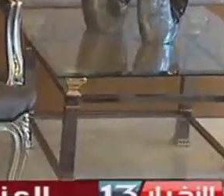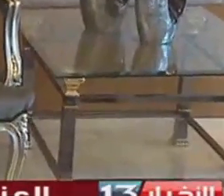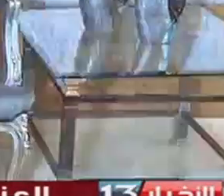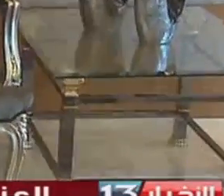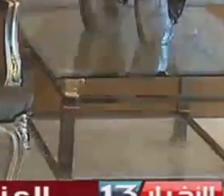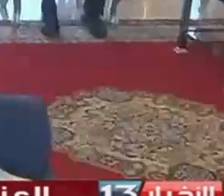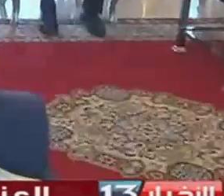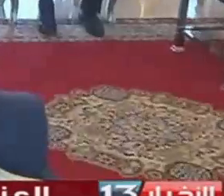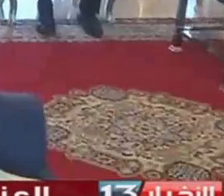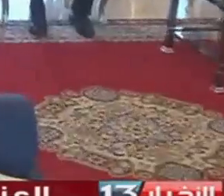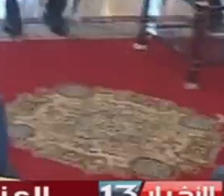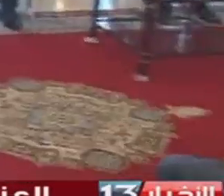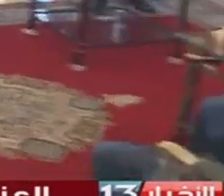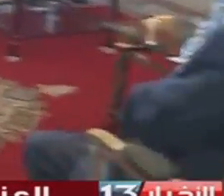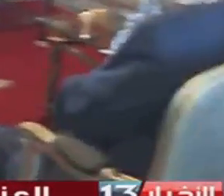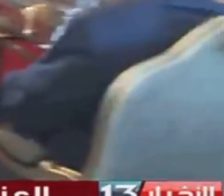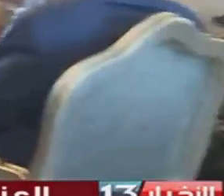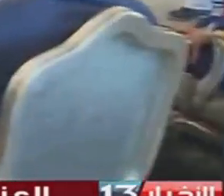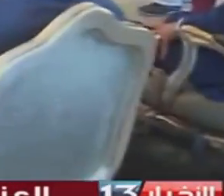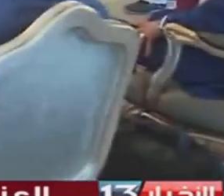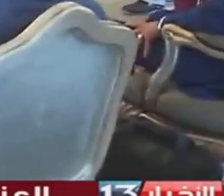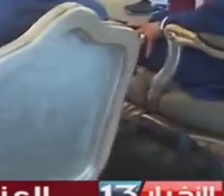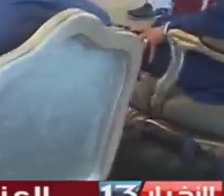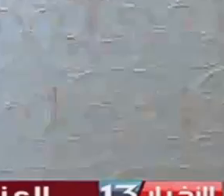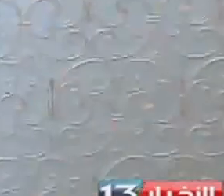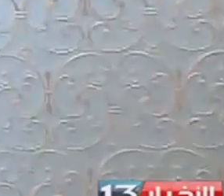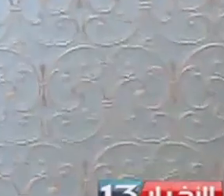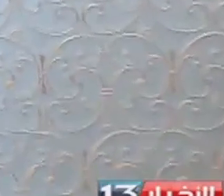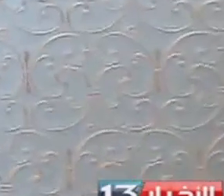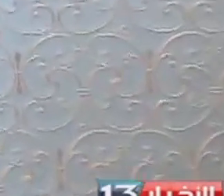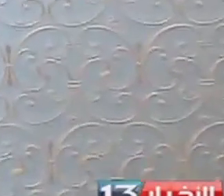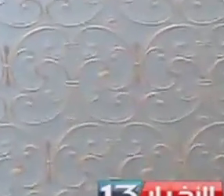من المسؤولين المغاربة.